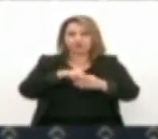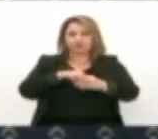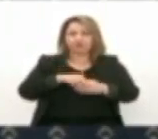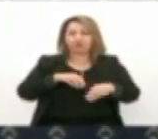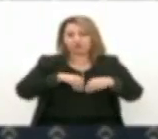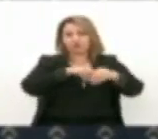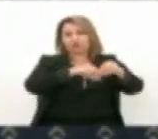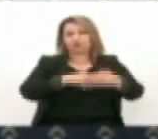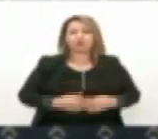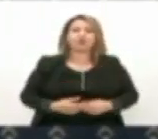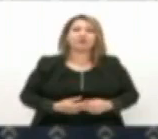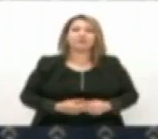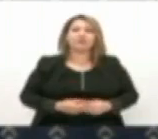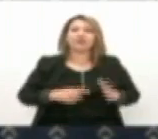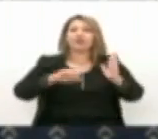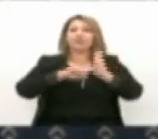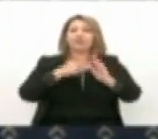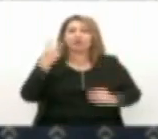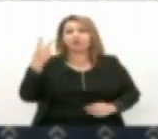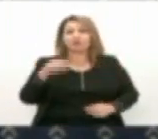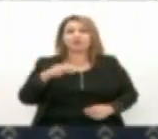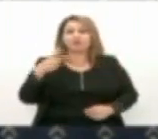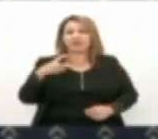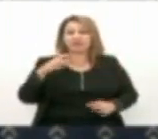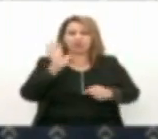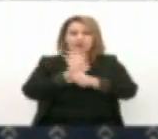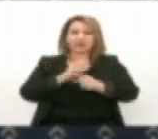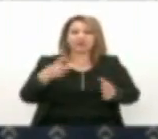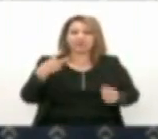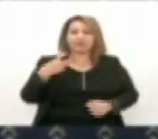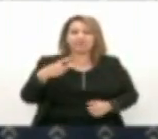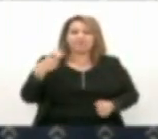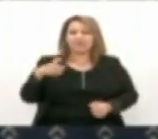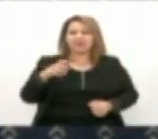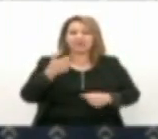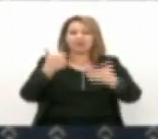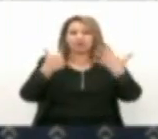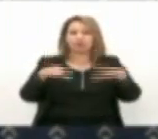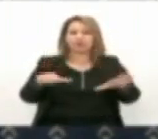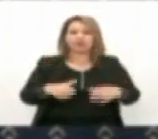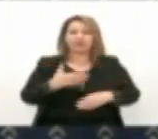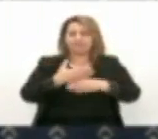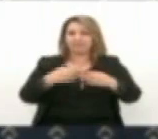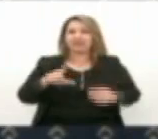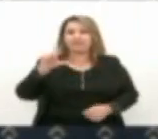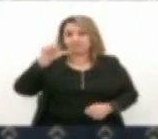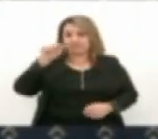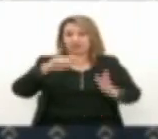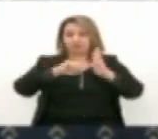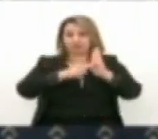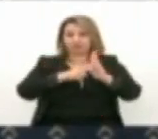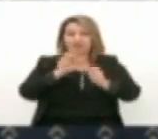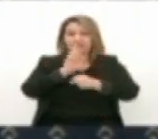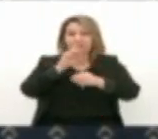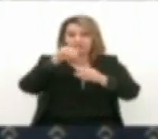والمتمم لا سيما المادتين 215 216، بناء على المادة 20 من النظام الداخلي للمجلس